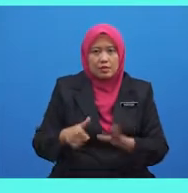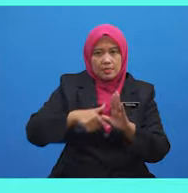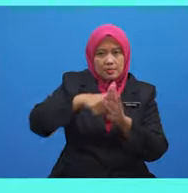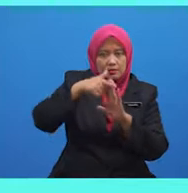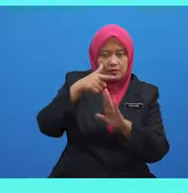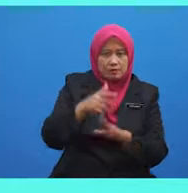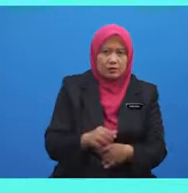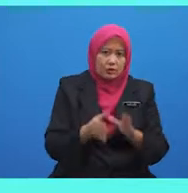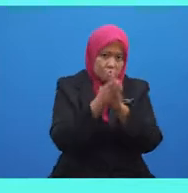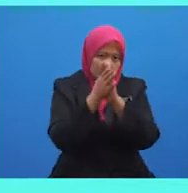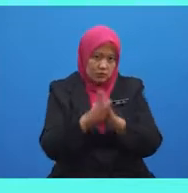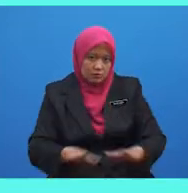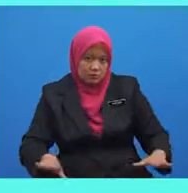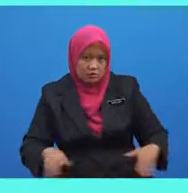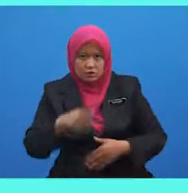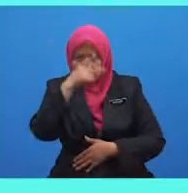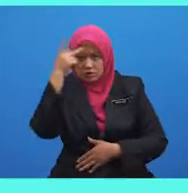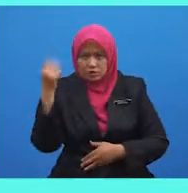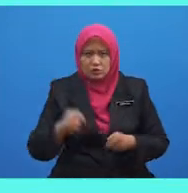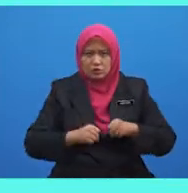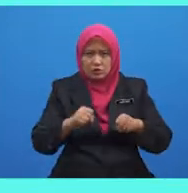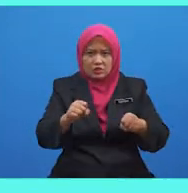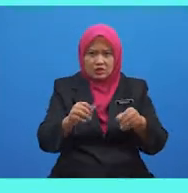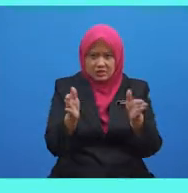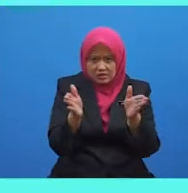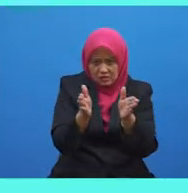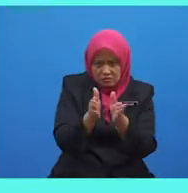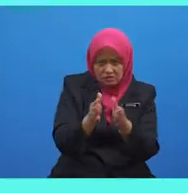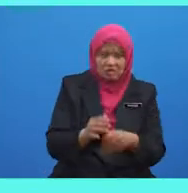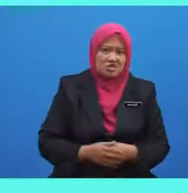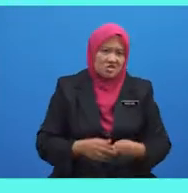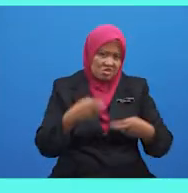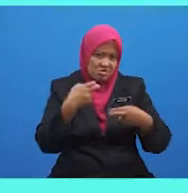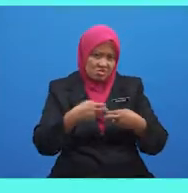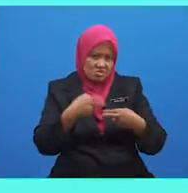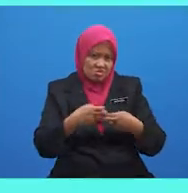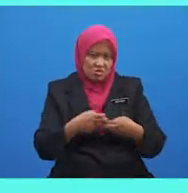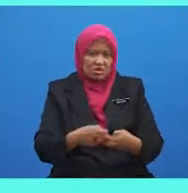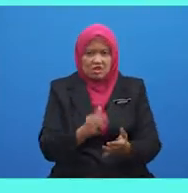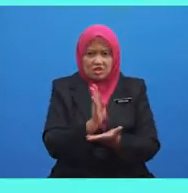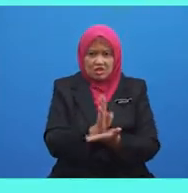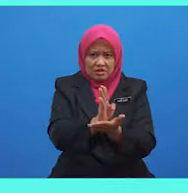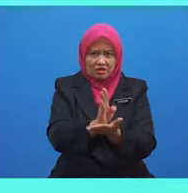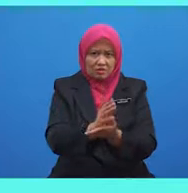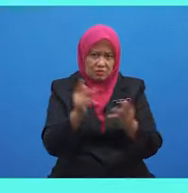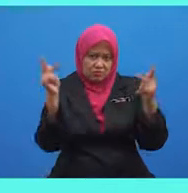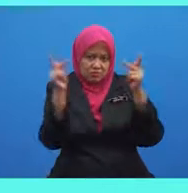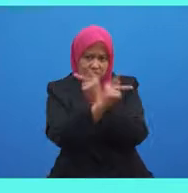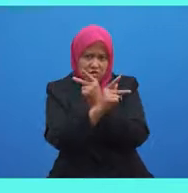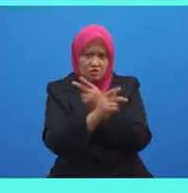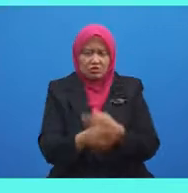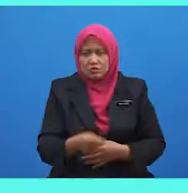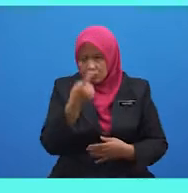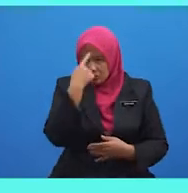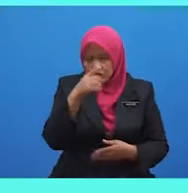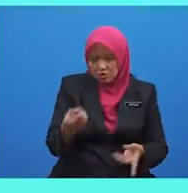dan kapal perang musuh sukar melintasi sungai di Kota Sayong yang sempit. Sekarang, kita lihat